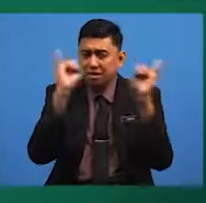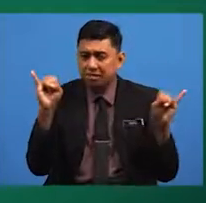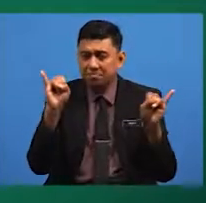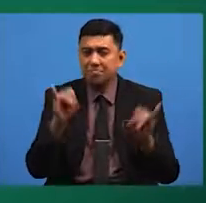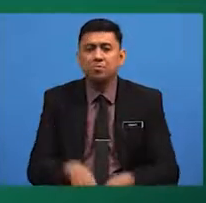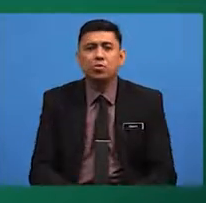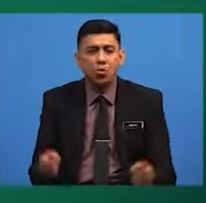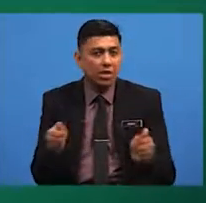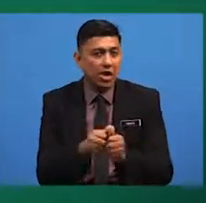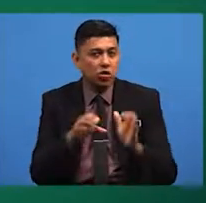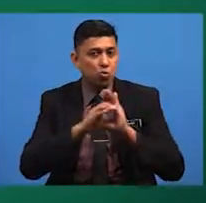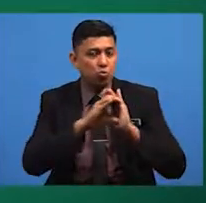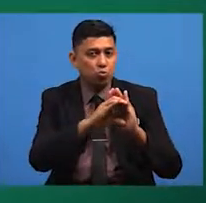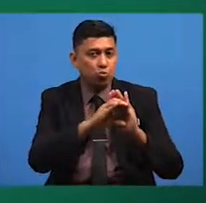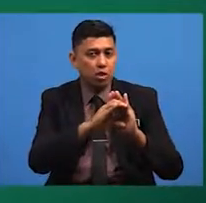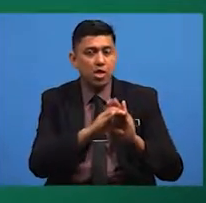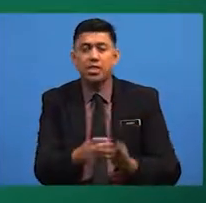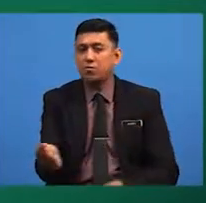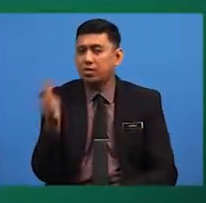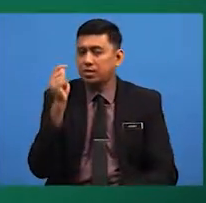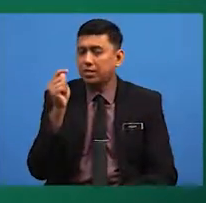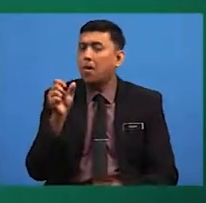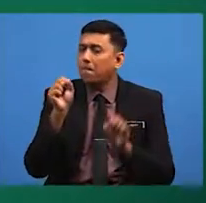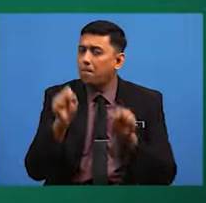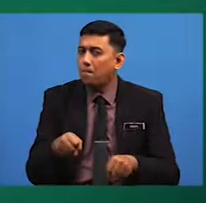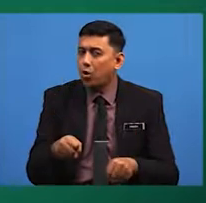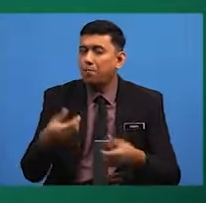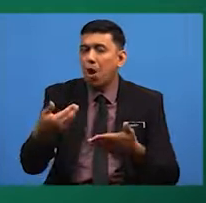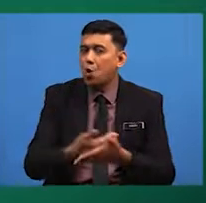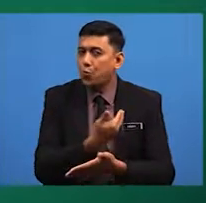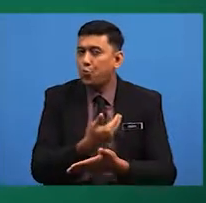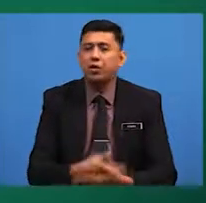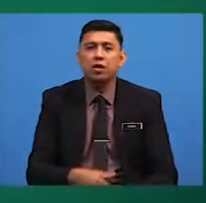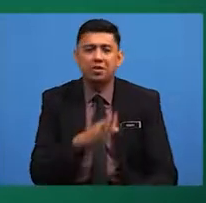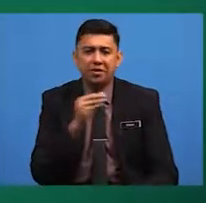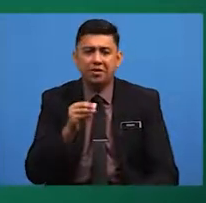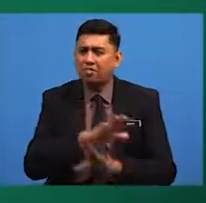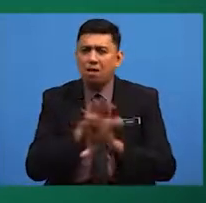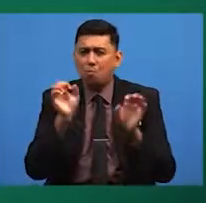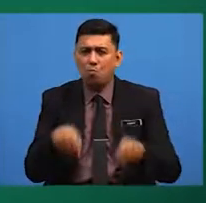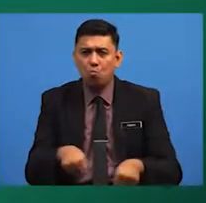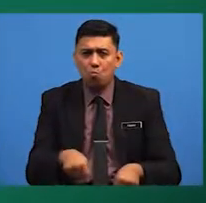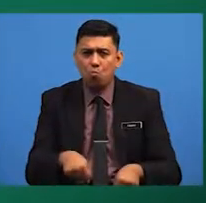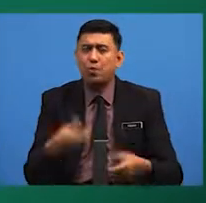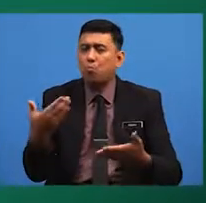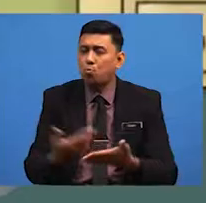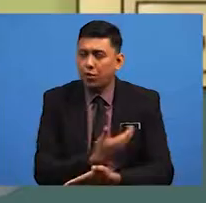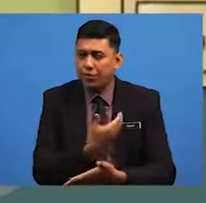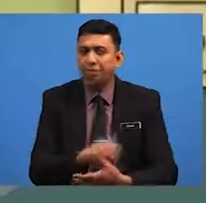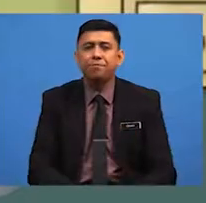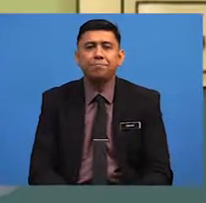dengan contoh tenaga boleh dibaharui dan tidak boleh dibaharui